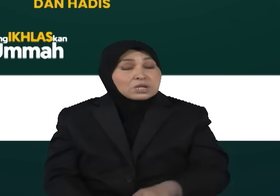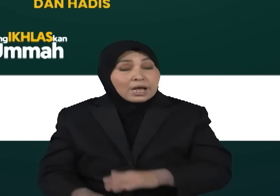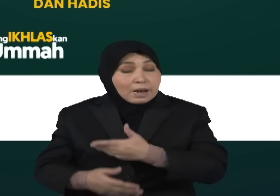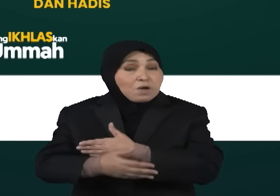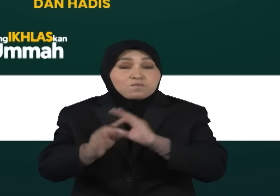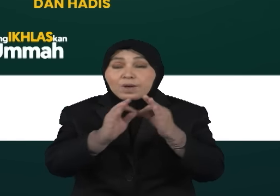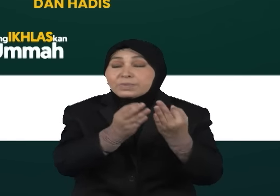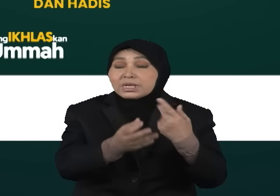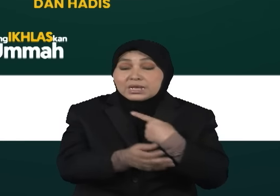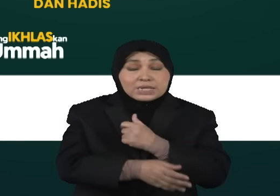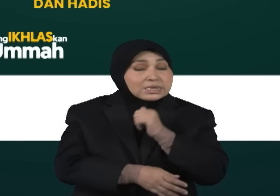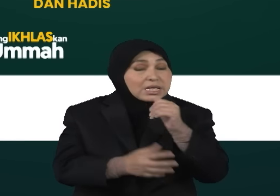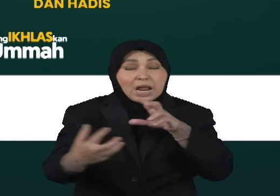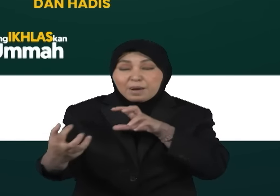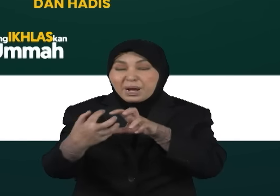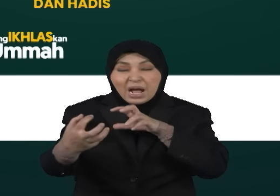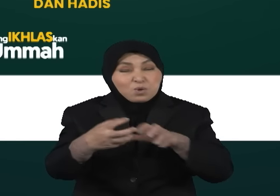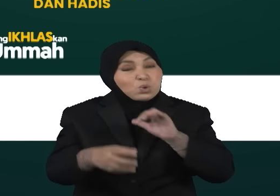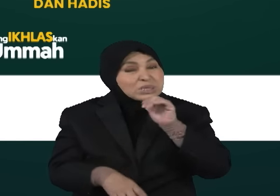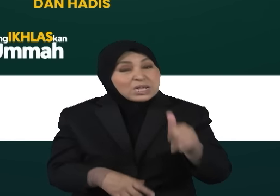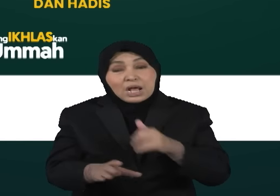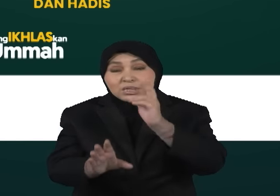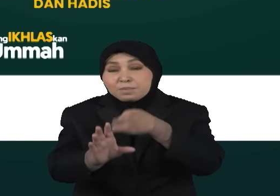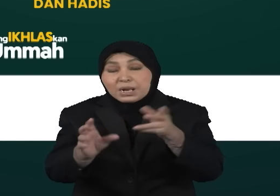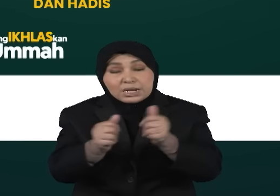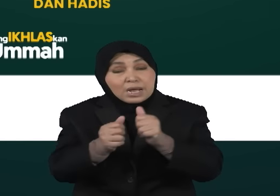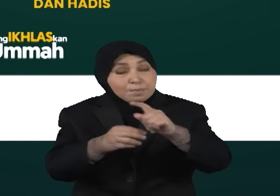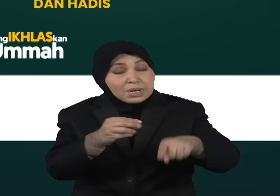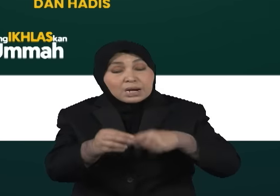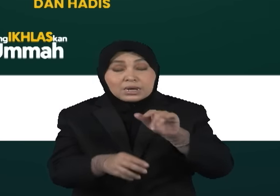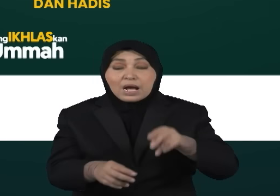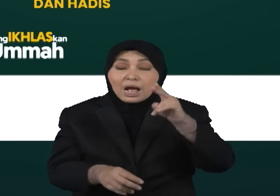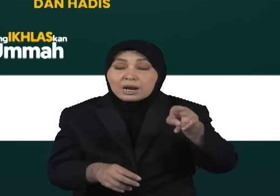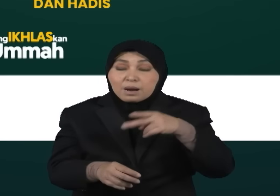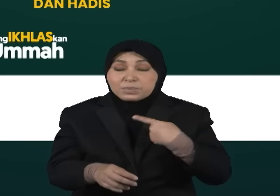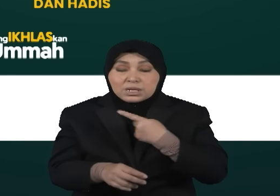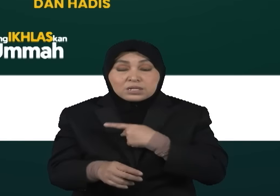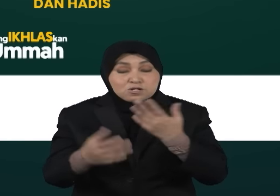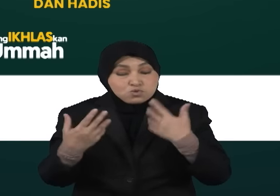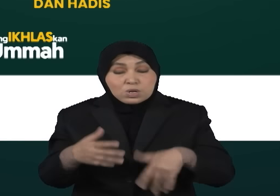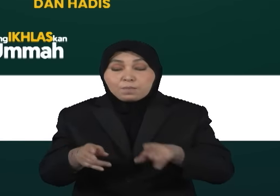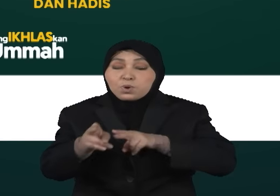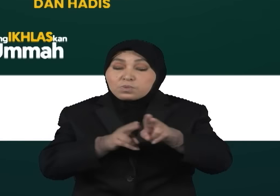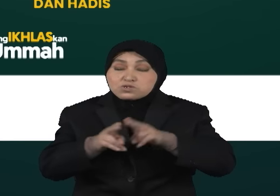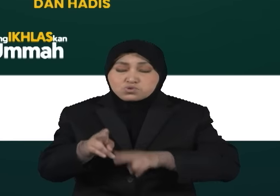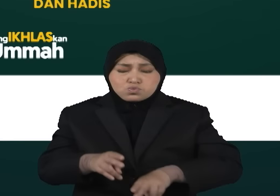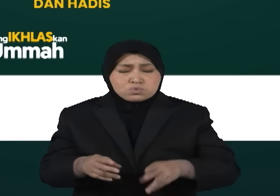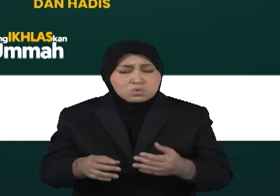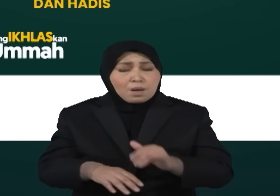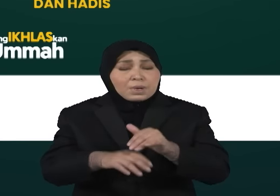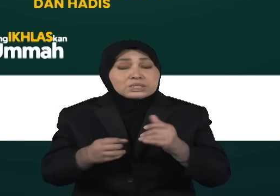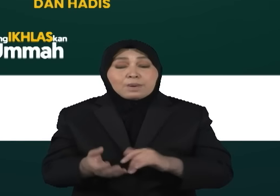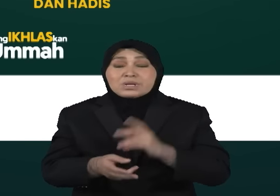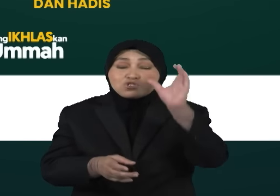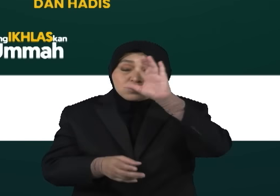beranak kita tidak bergaduh, tidak terlibat dengan perkara yang haram, padahal kita sudah pun berusaha sedaya upaya mencari